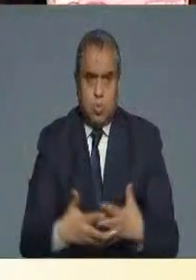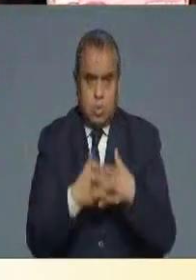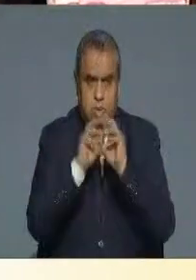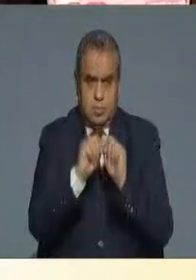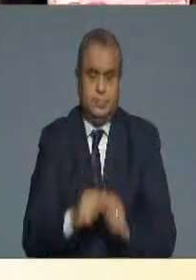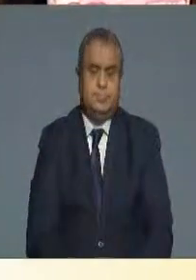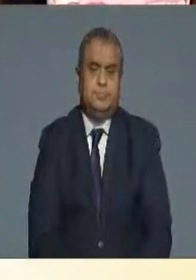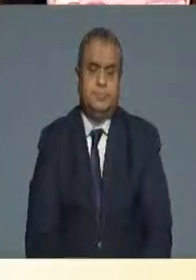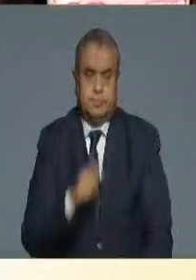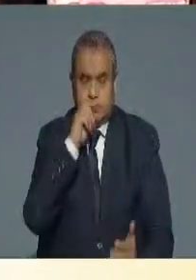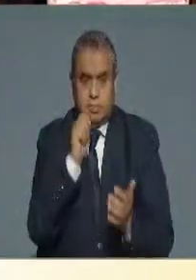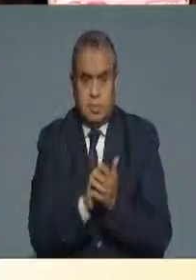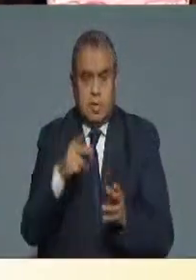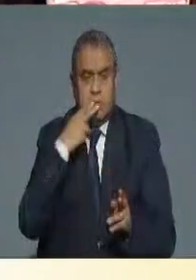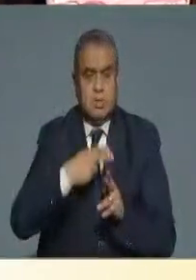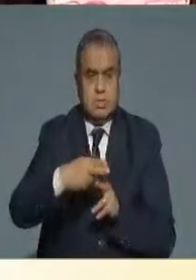سنوية باردة